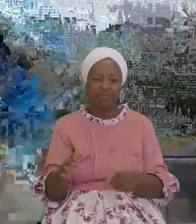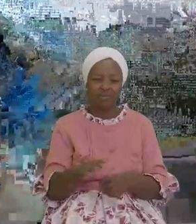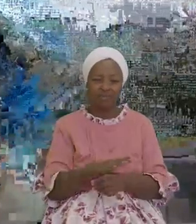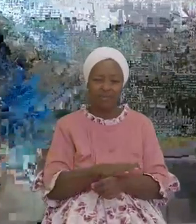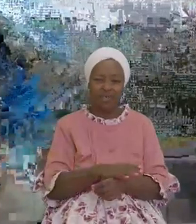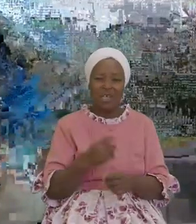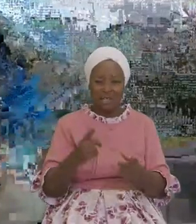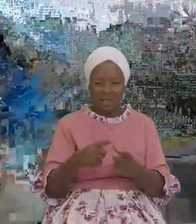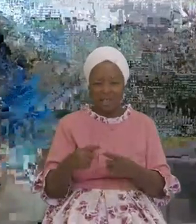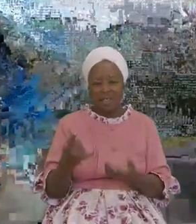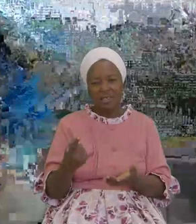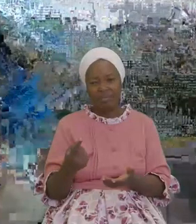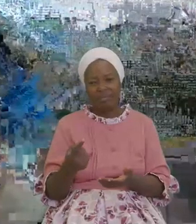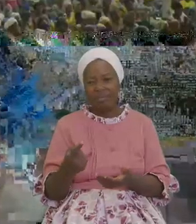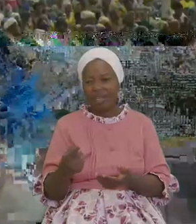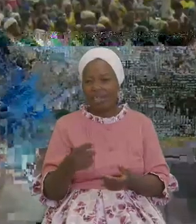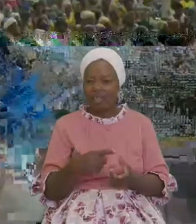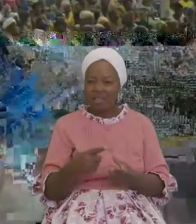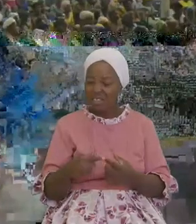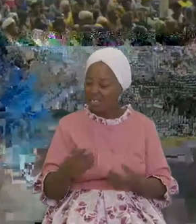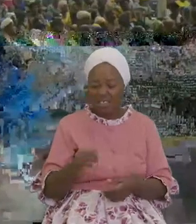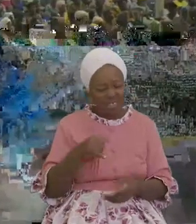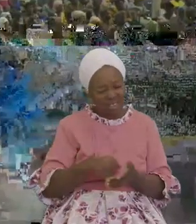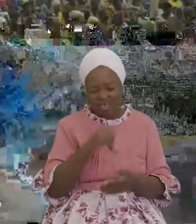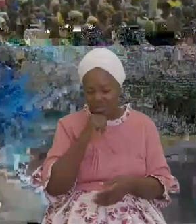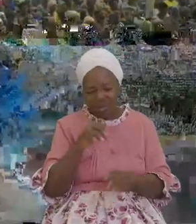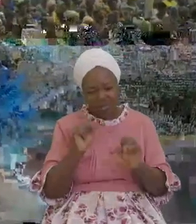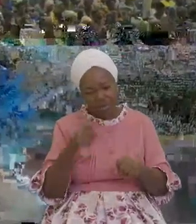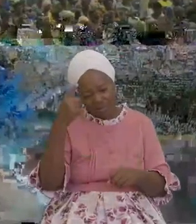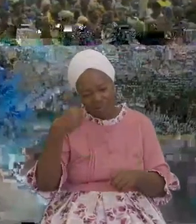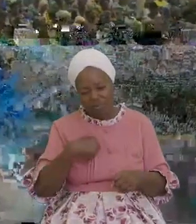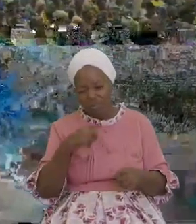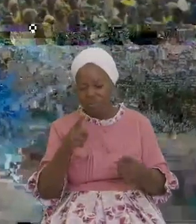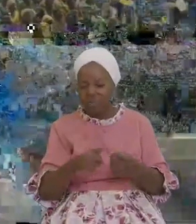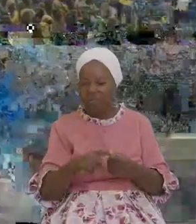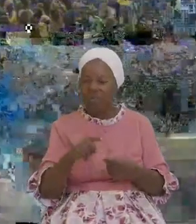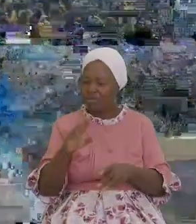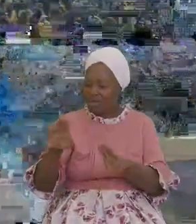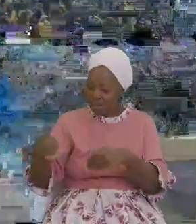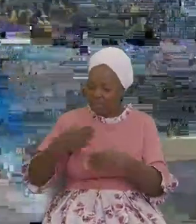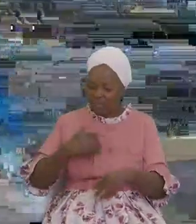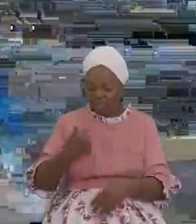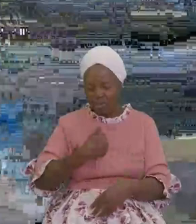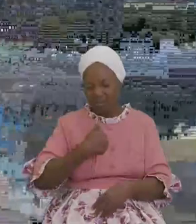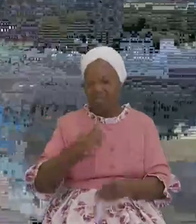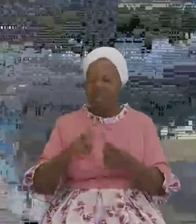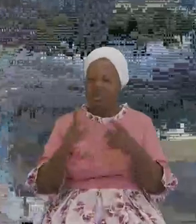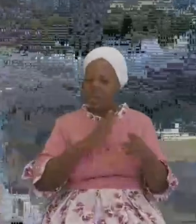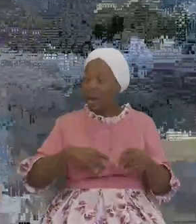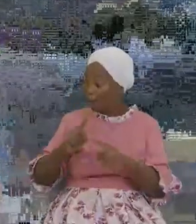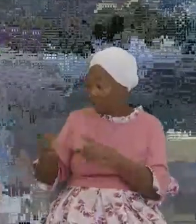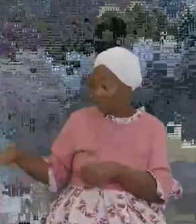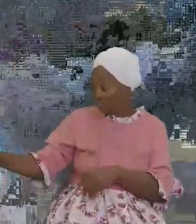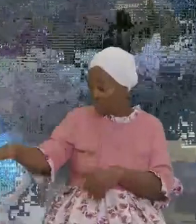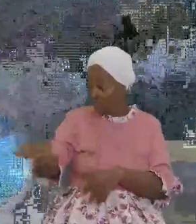Alors ils disent, mes subordonnés peuvent aller. Les petits-petits là peuvent aller. Mais